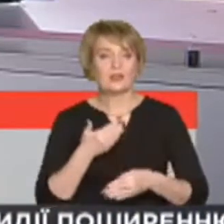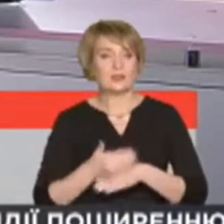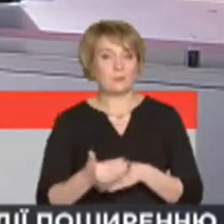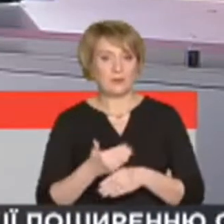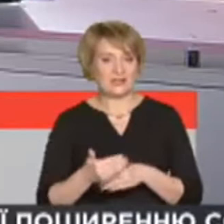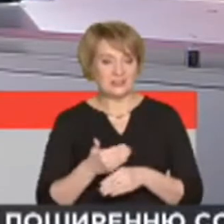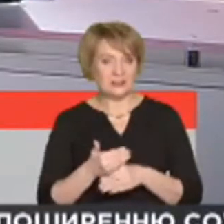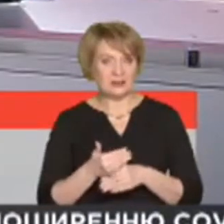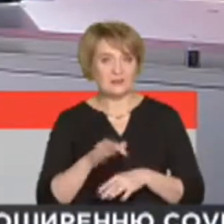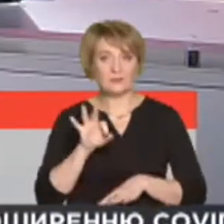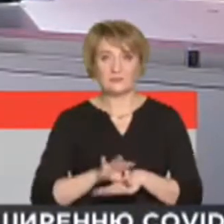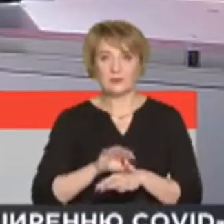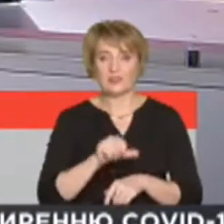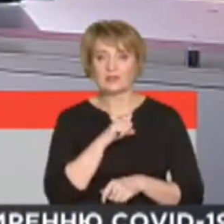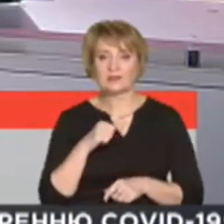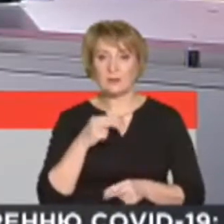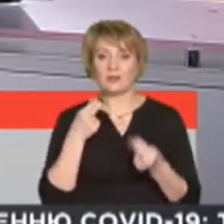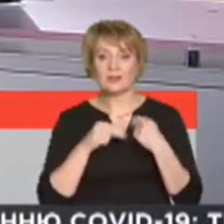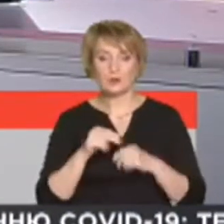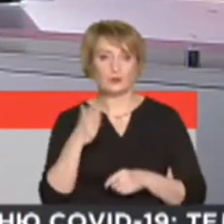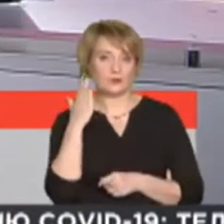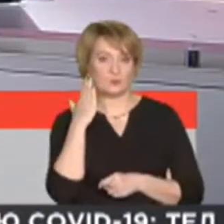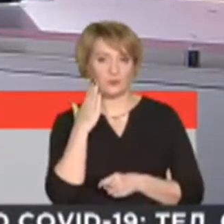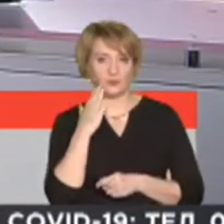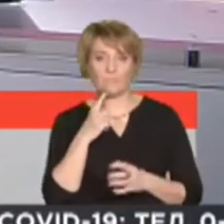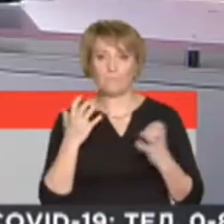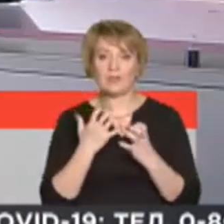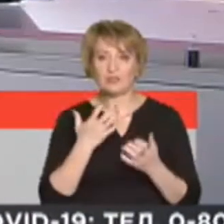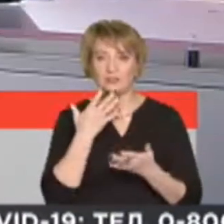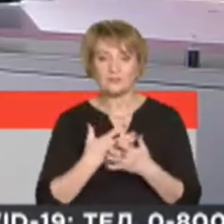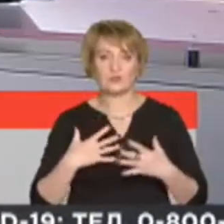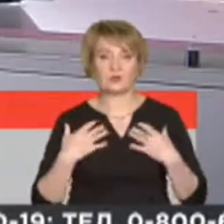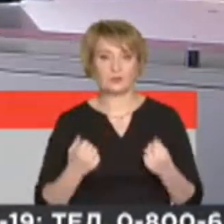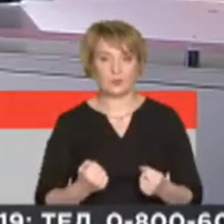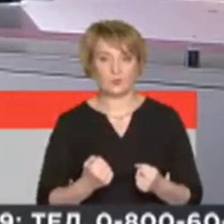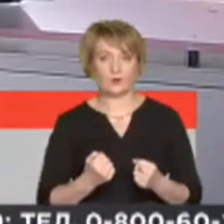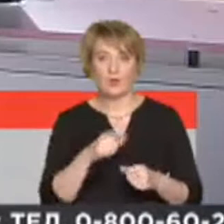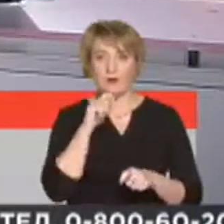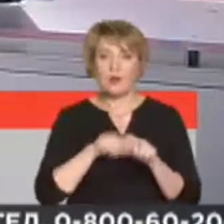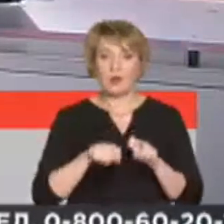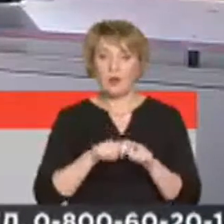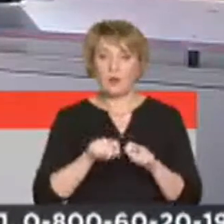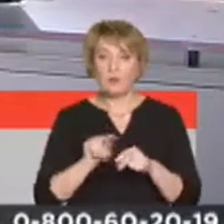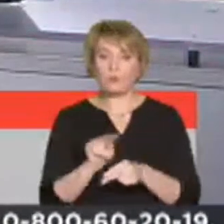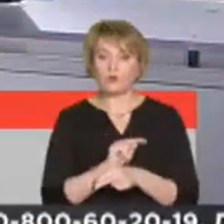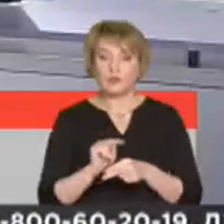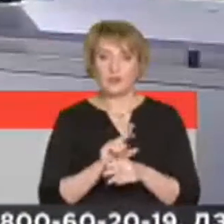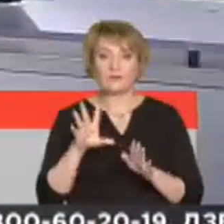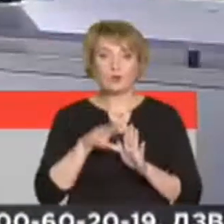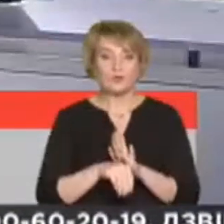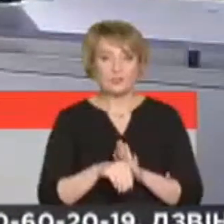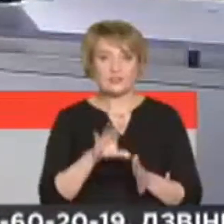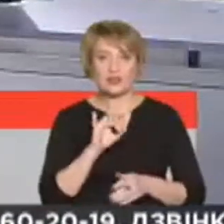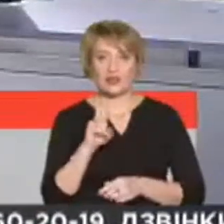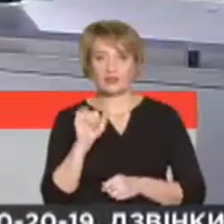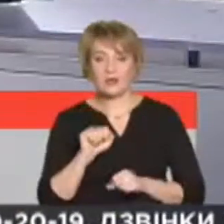захворювання. Щоправда, найліпшим способом берегти своє здоров'я – це профілактика, в тому числі і раку. Та чи